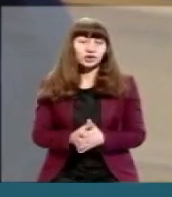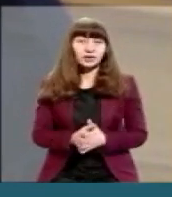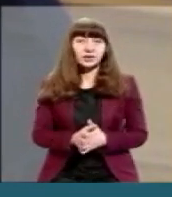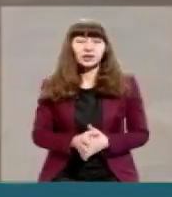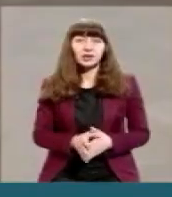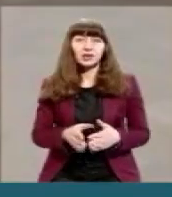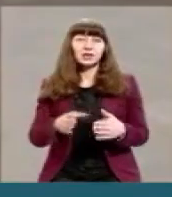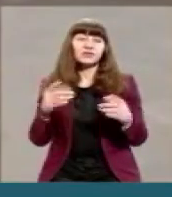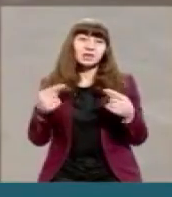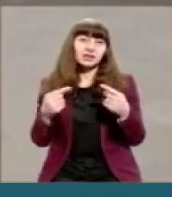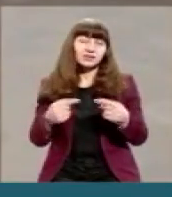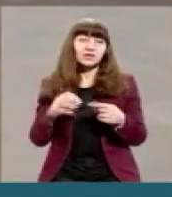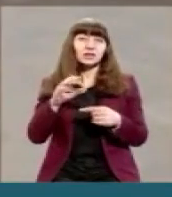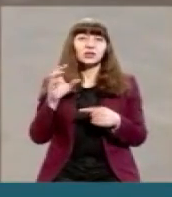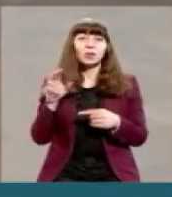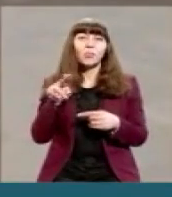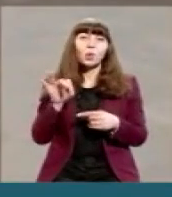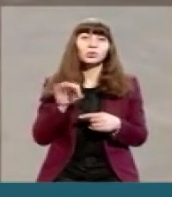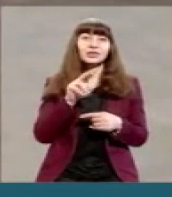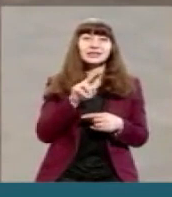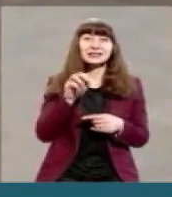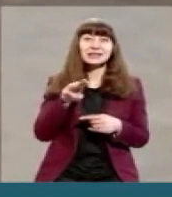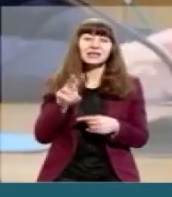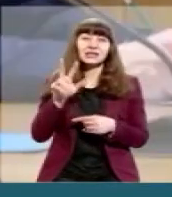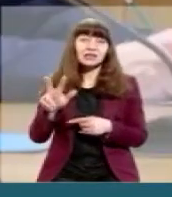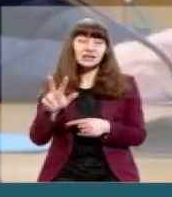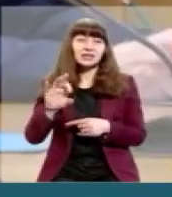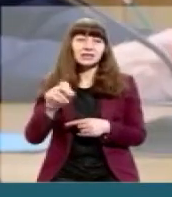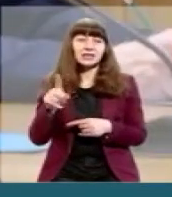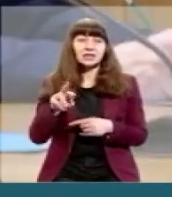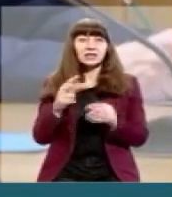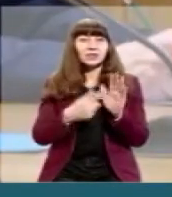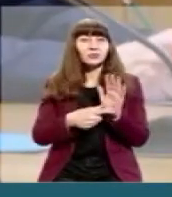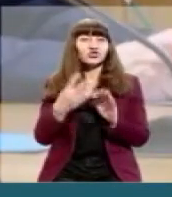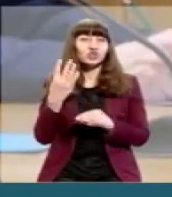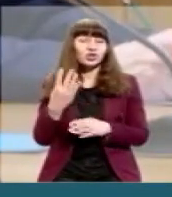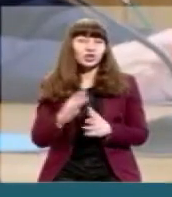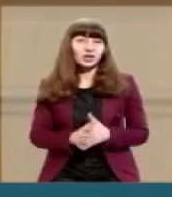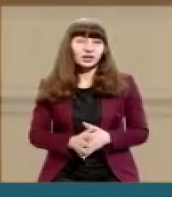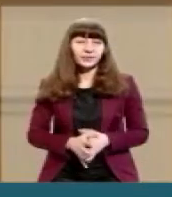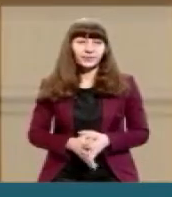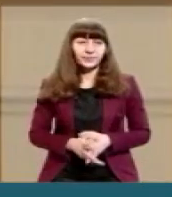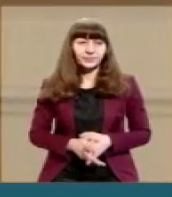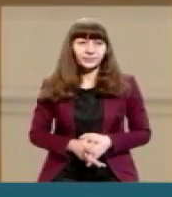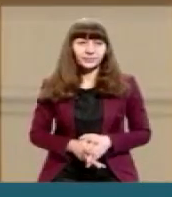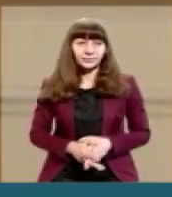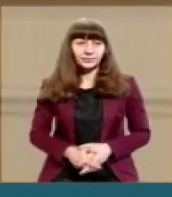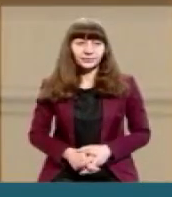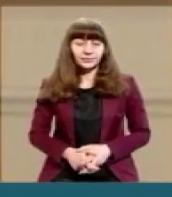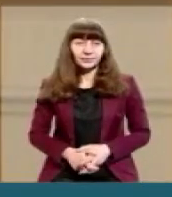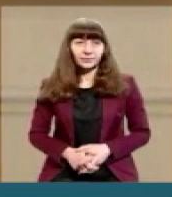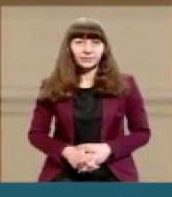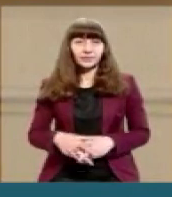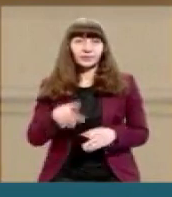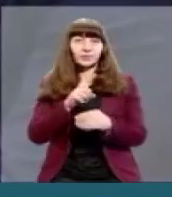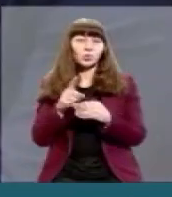статьи 74 Конституции нормативное постановление вступает в силу со дня его принятия, является общеобязательным, окончательным